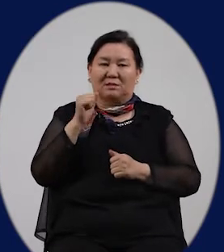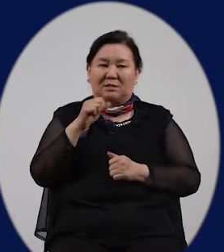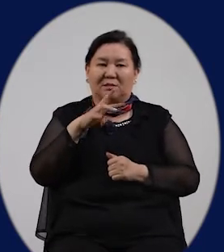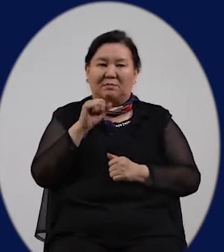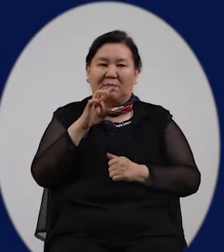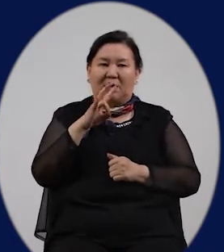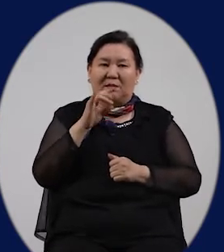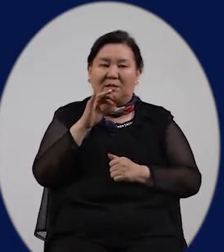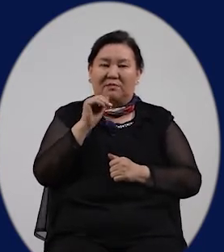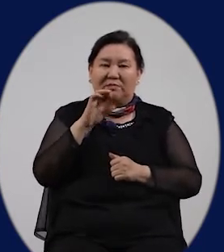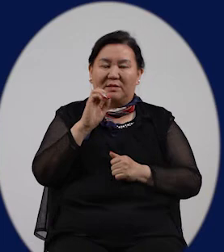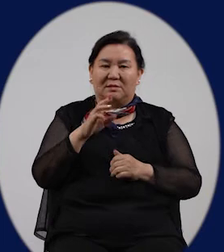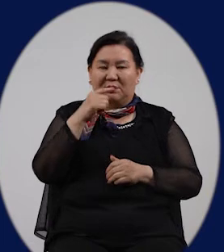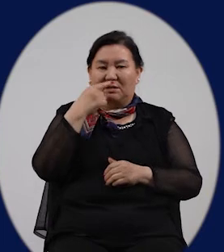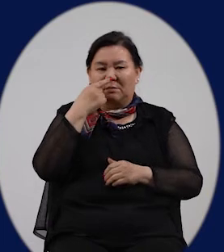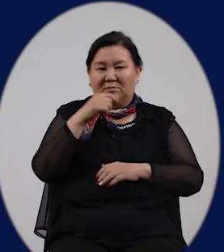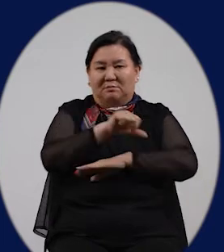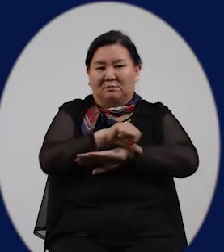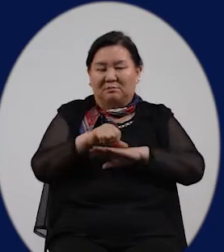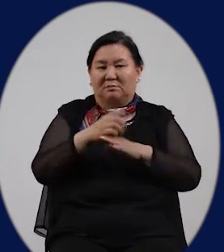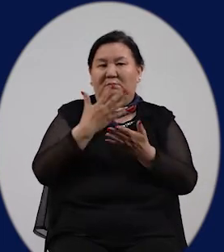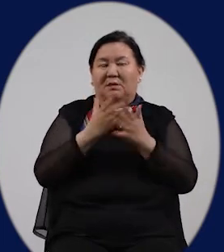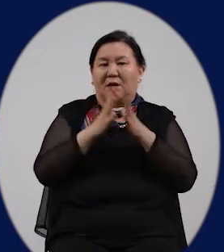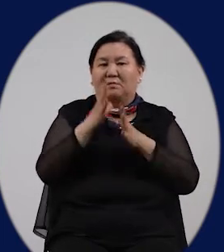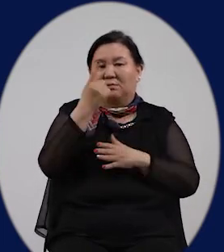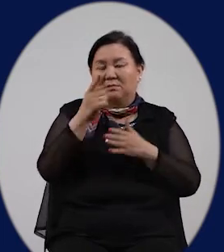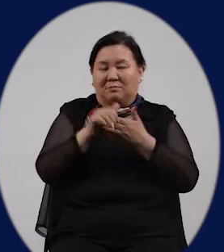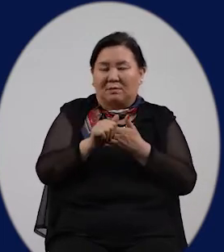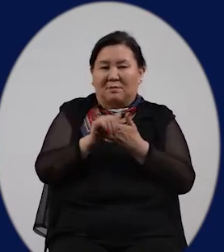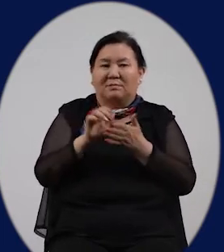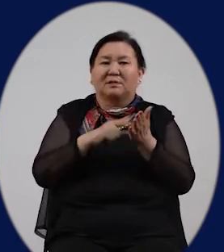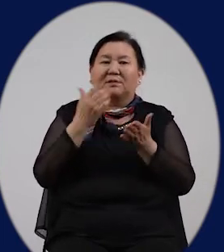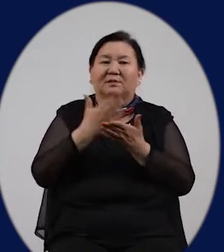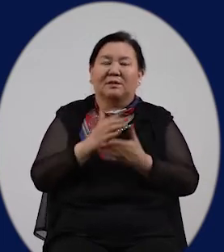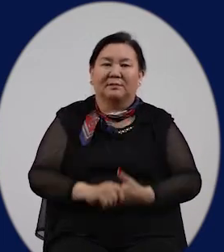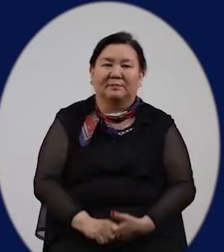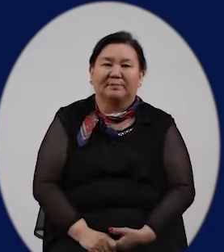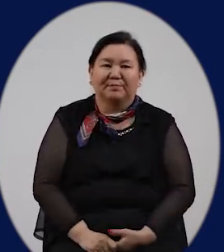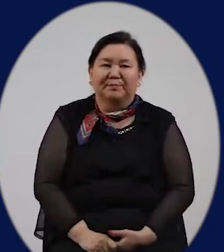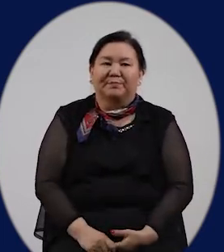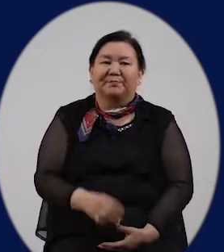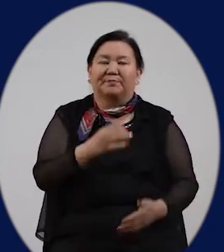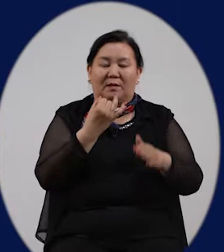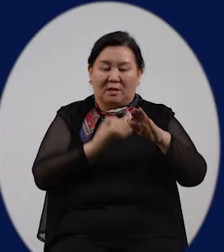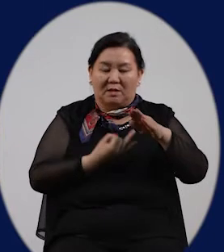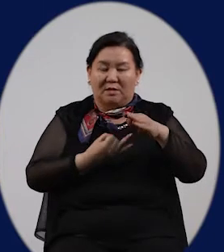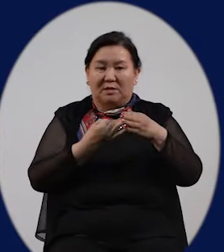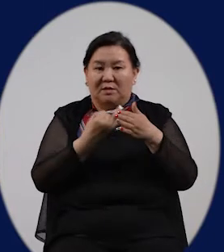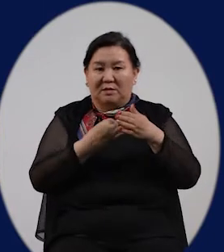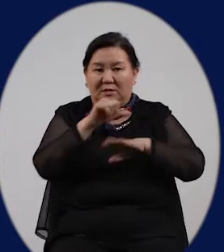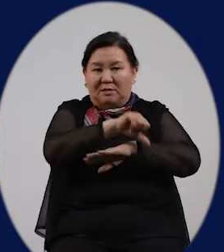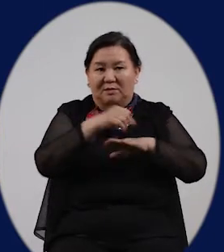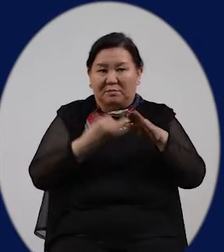манифест Хятадын гайлын байгууллагад гэсэн 11 төрлийн бичиг баримт шаардлагатай. Импортын бичиг баримтанд